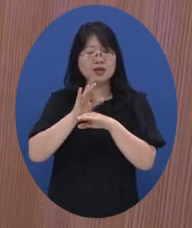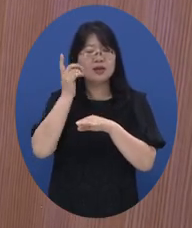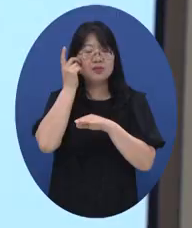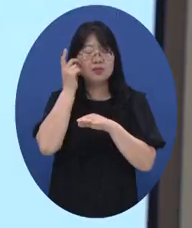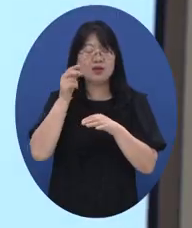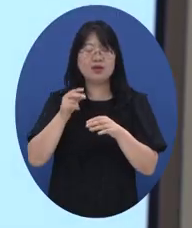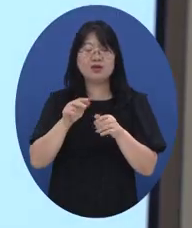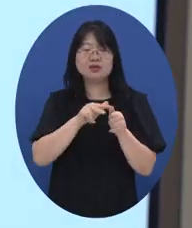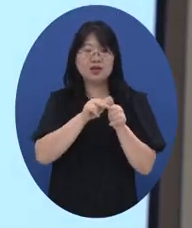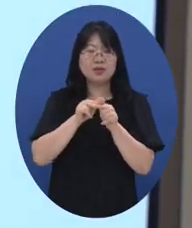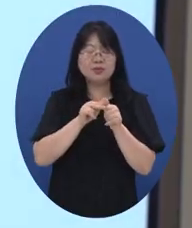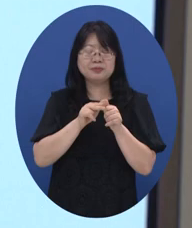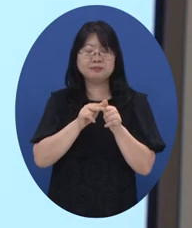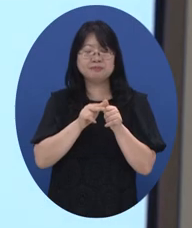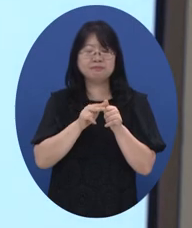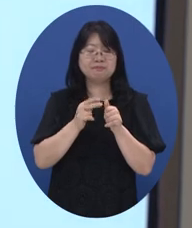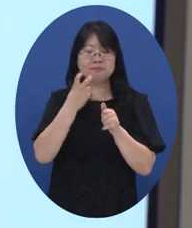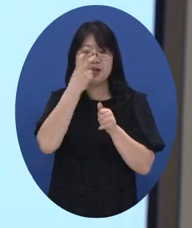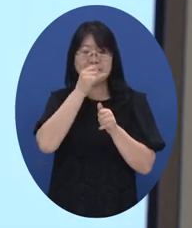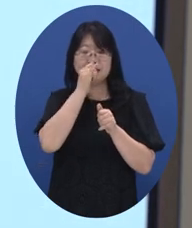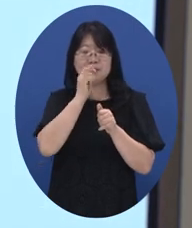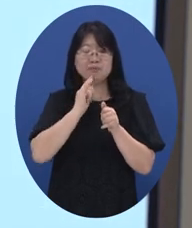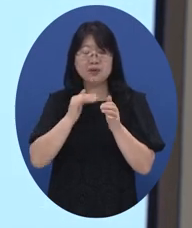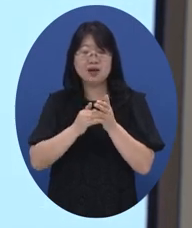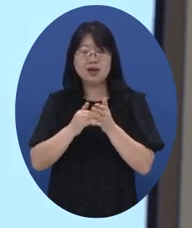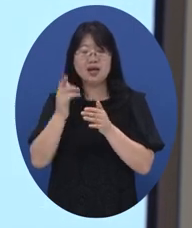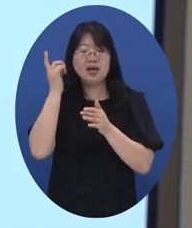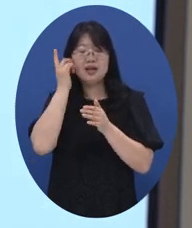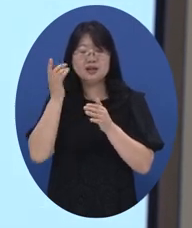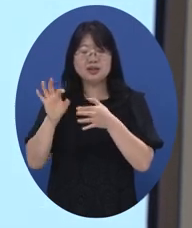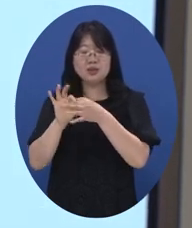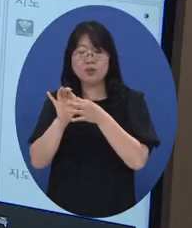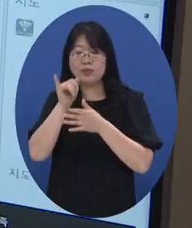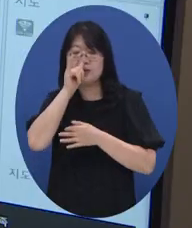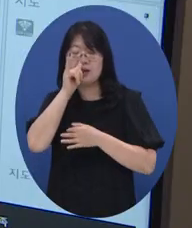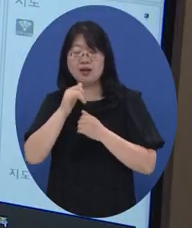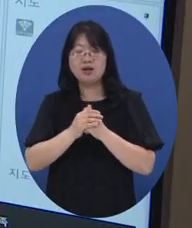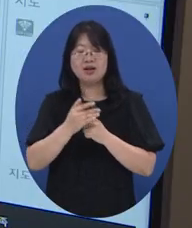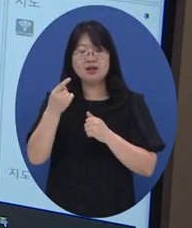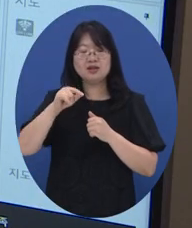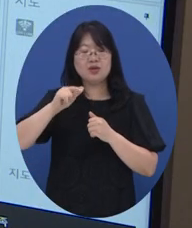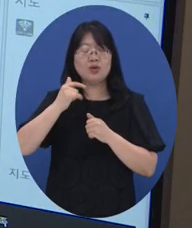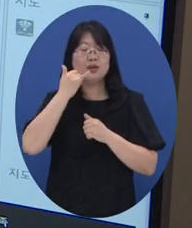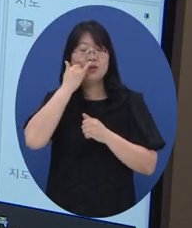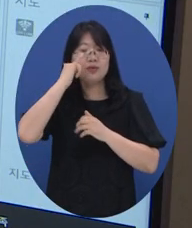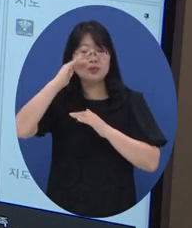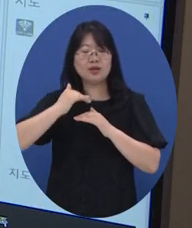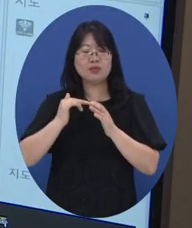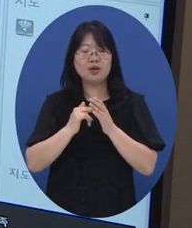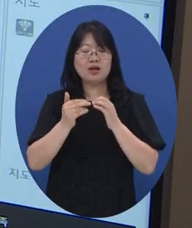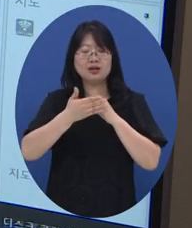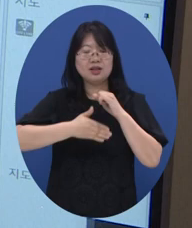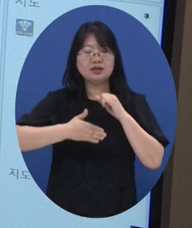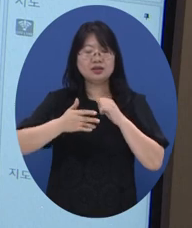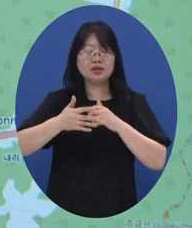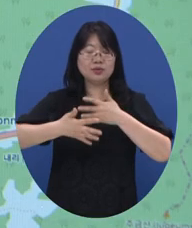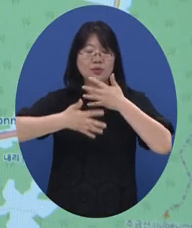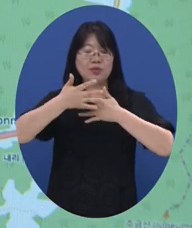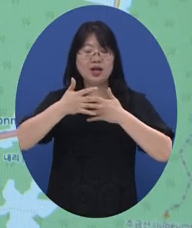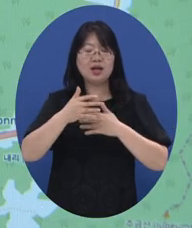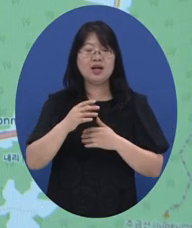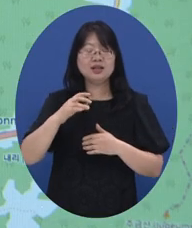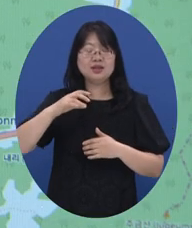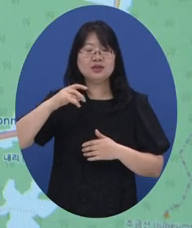것입니다 디지털포렌식 장비의 업무용 휴대폰을 연 들어봤습니다 천 여권의 통한 내역은 물론 사진과 동상